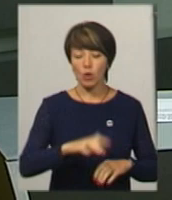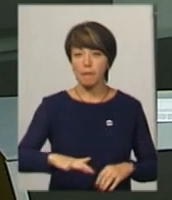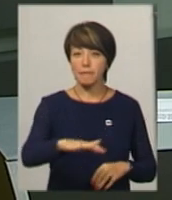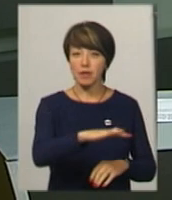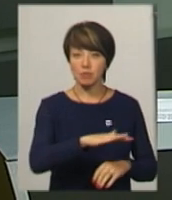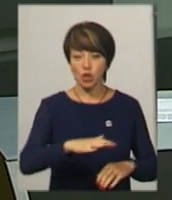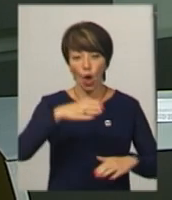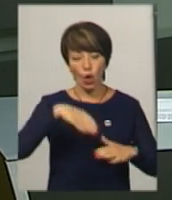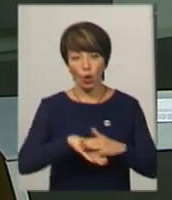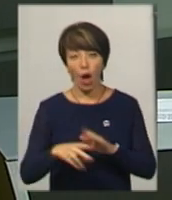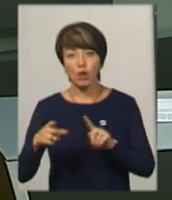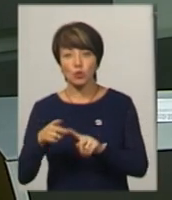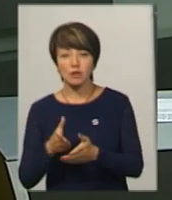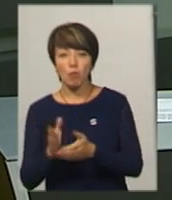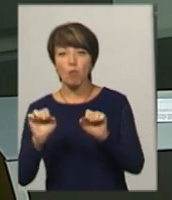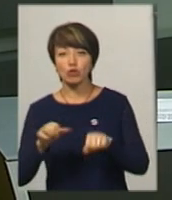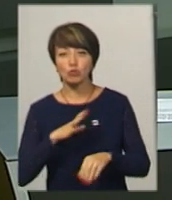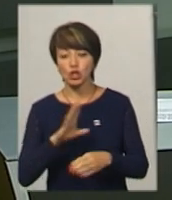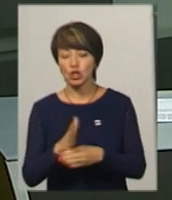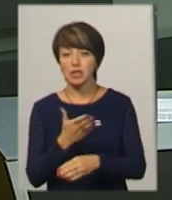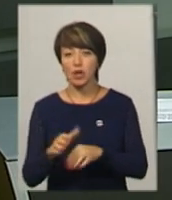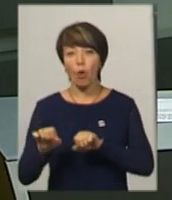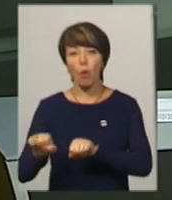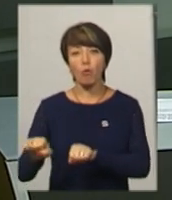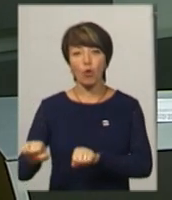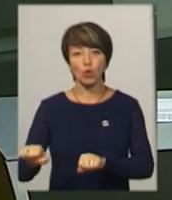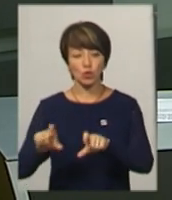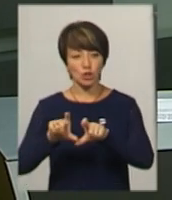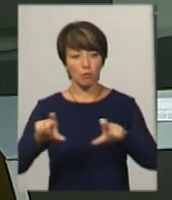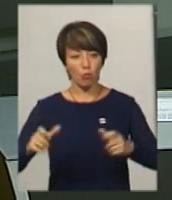приміщення, льох. За другою теорією, це може бути частина оборонної споруди.